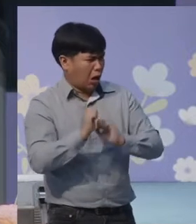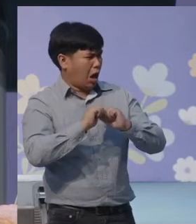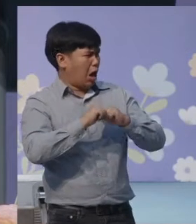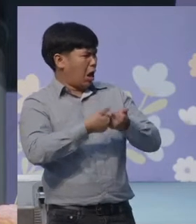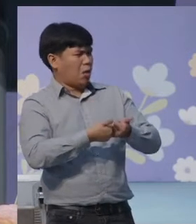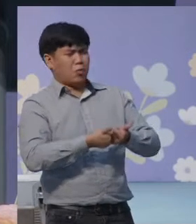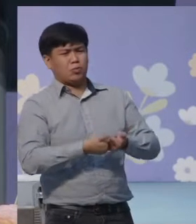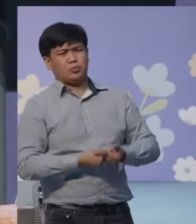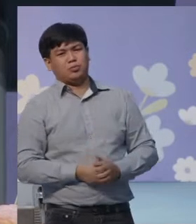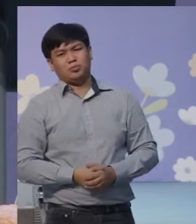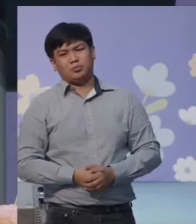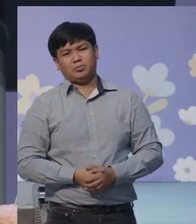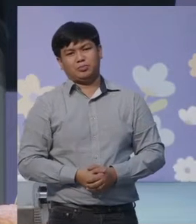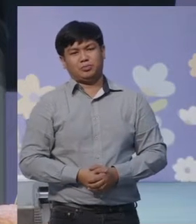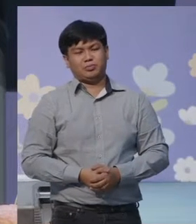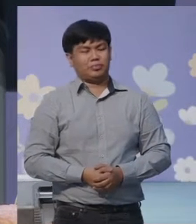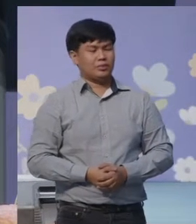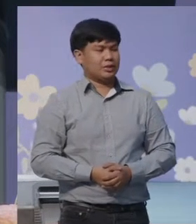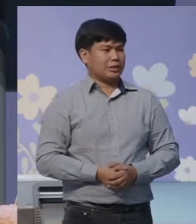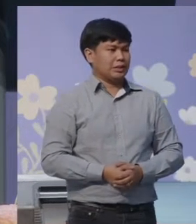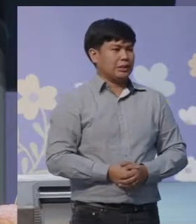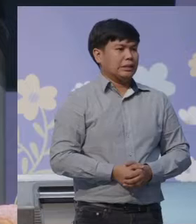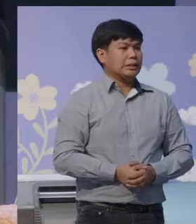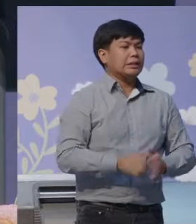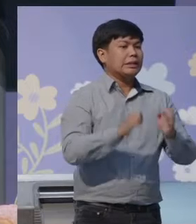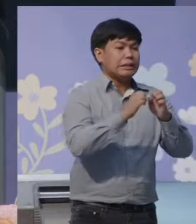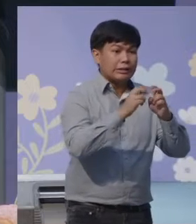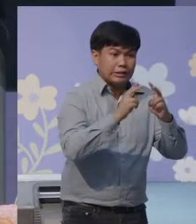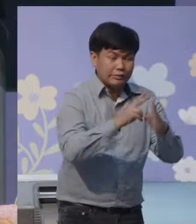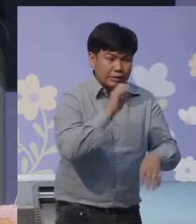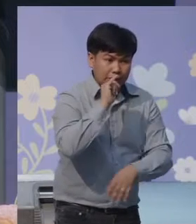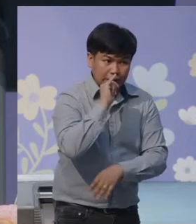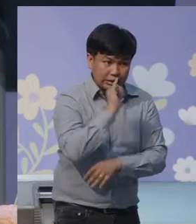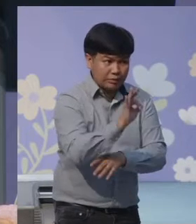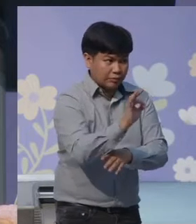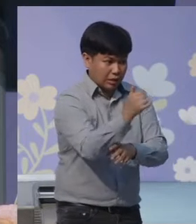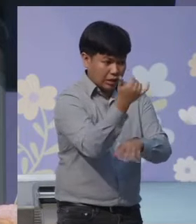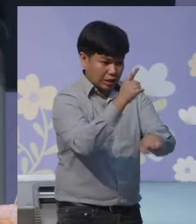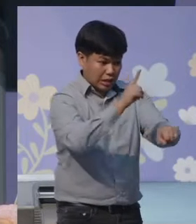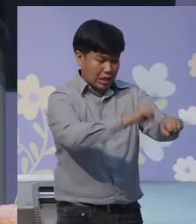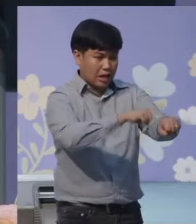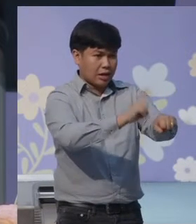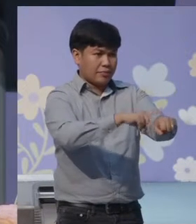Sa totoo lang, kahit na kung minsan,